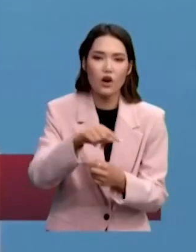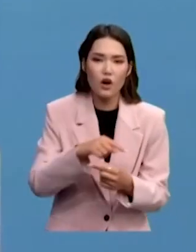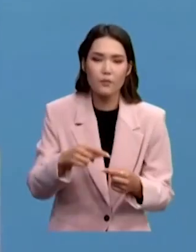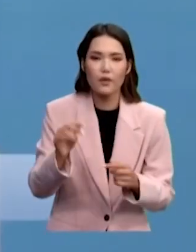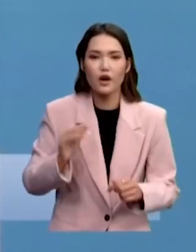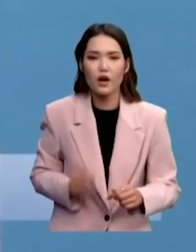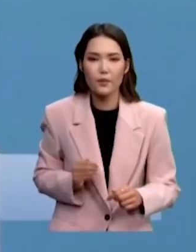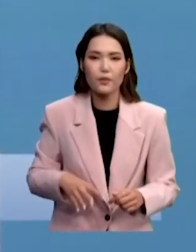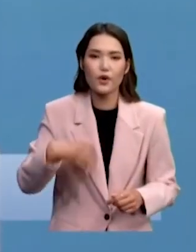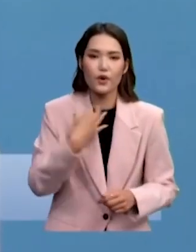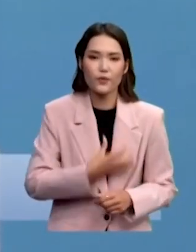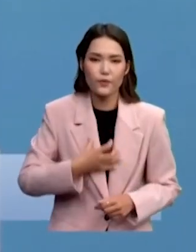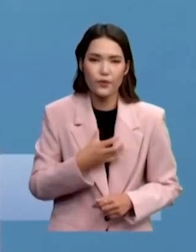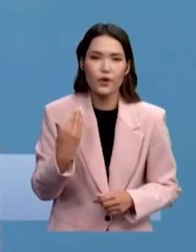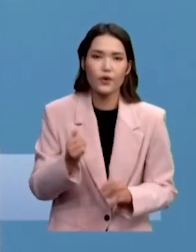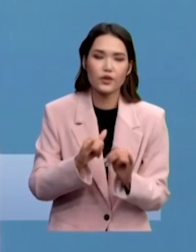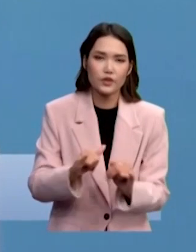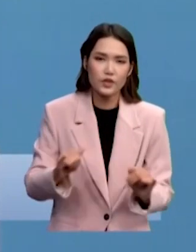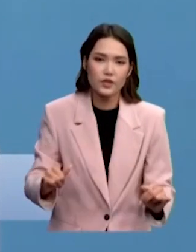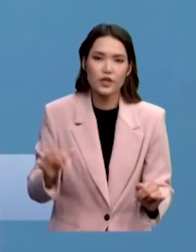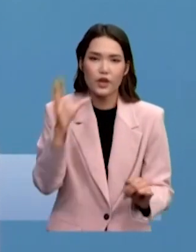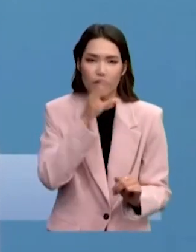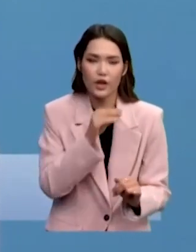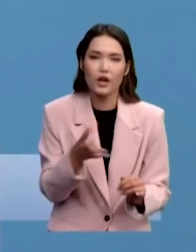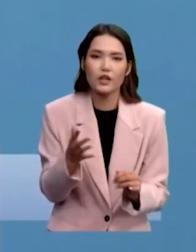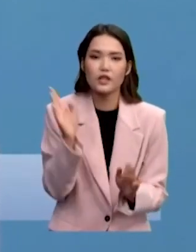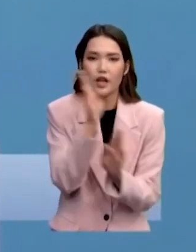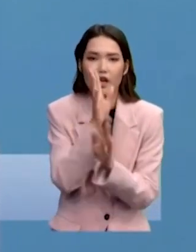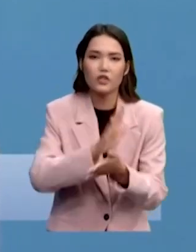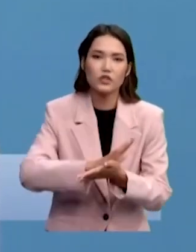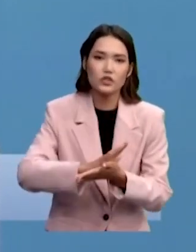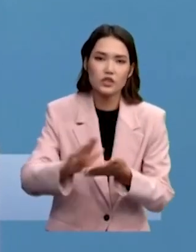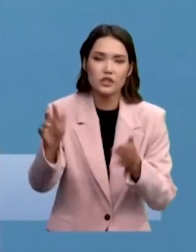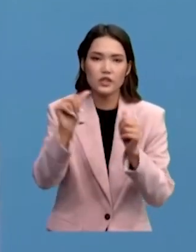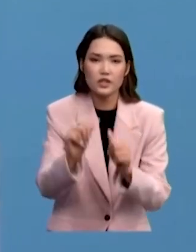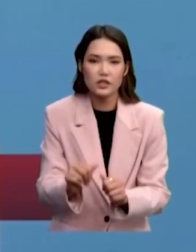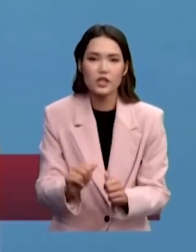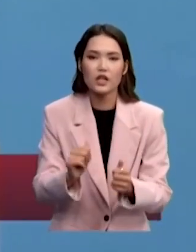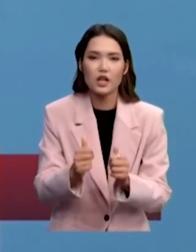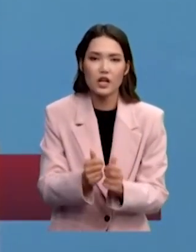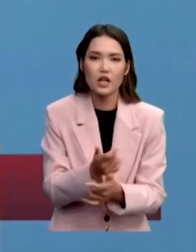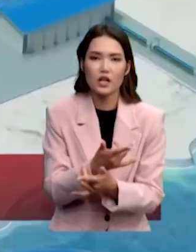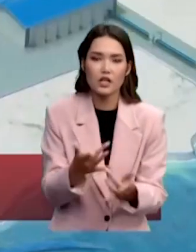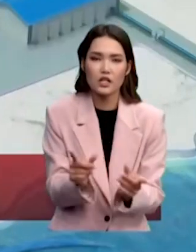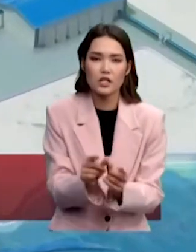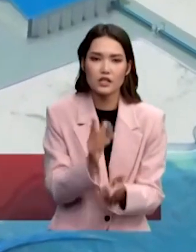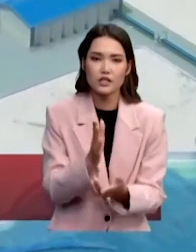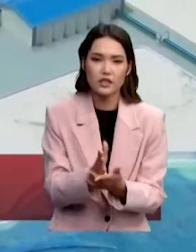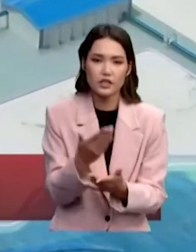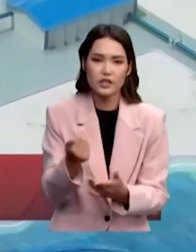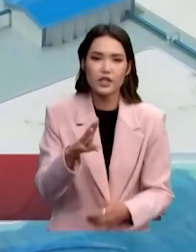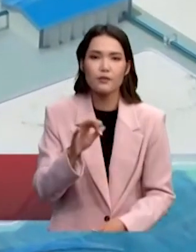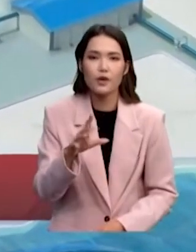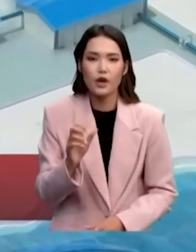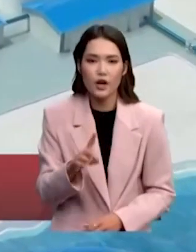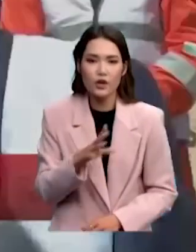Group. Производство водорода может открыть двери для производства экологически чистой стали, алюминия и других металлов. В Мангистау